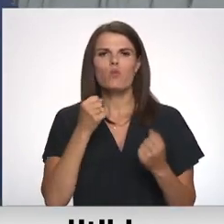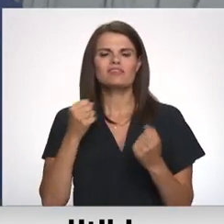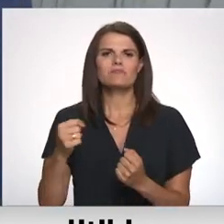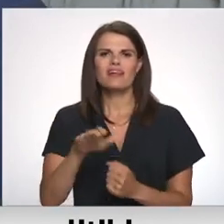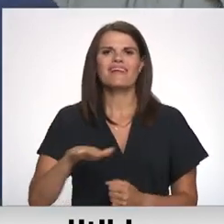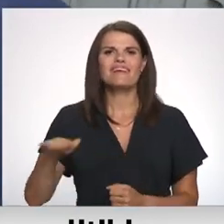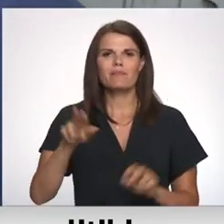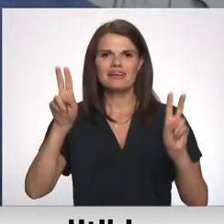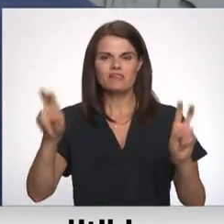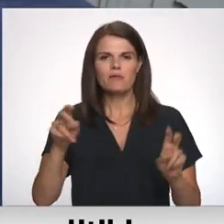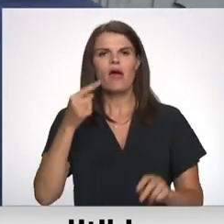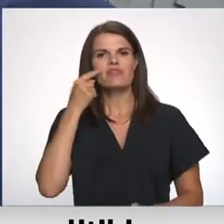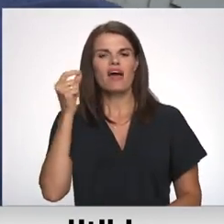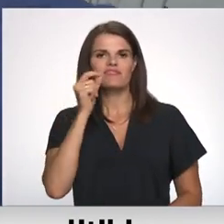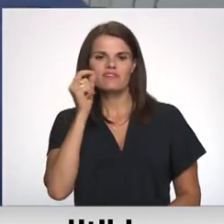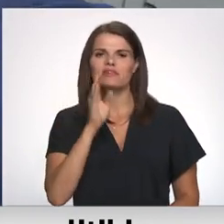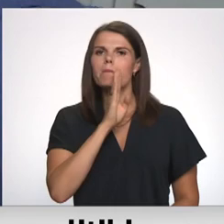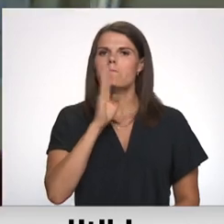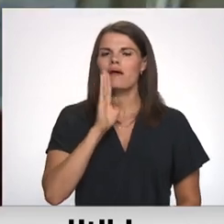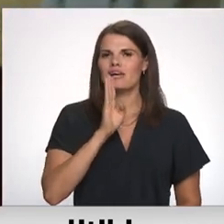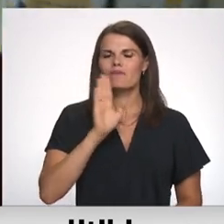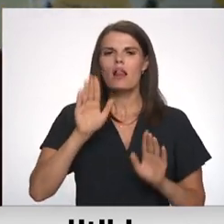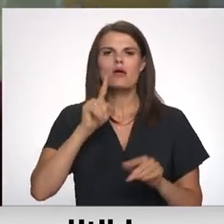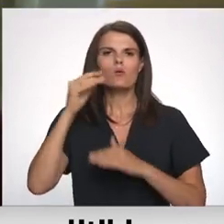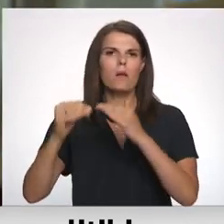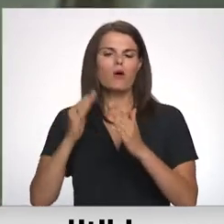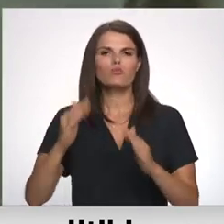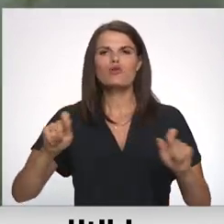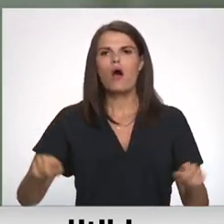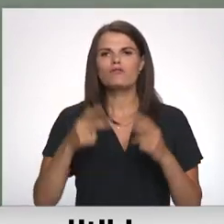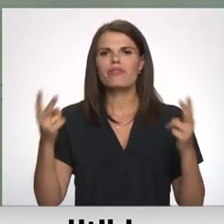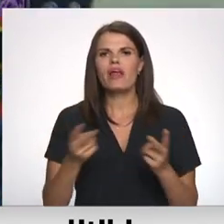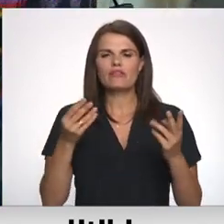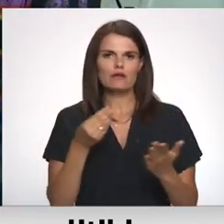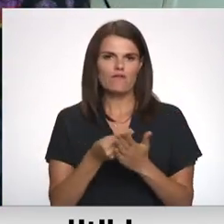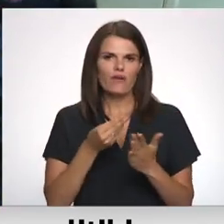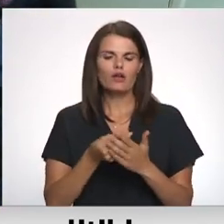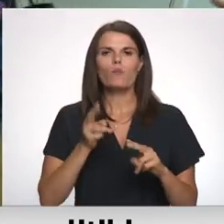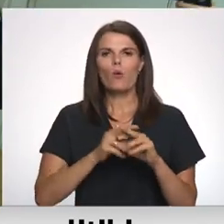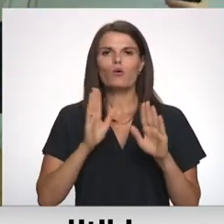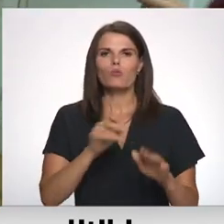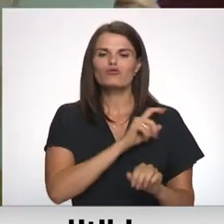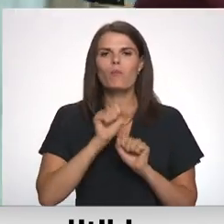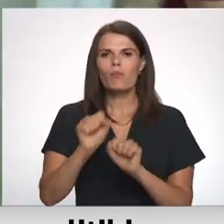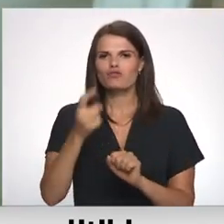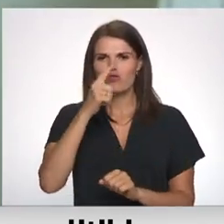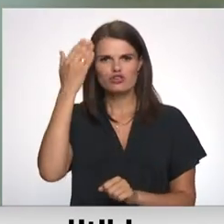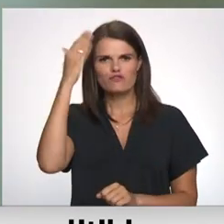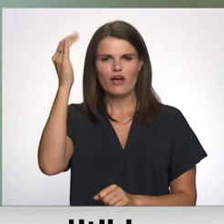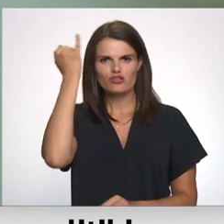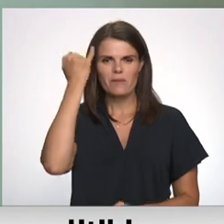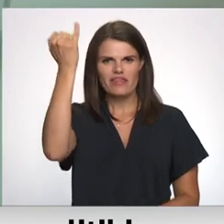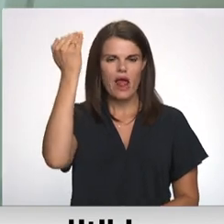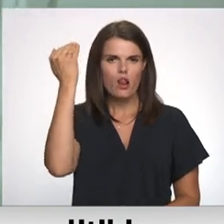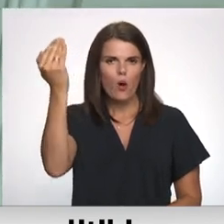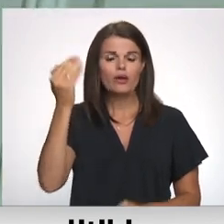ir vīrietis, bet mātri sieviete, lai jaunā paaudze tiktu audzināta tradicionālo vērtību tikumos un tiktu pasargāta no svešām ideoloģijām.